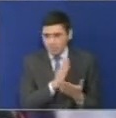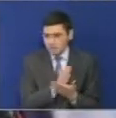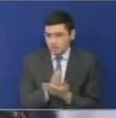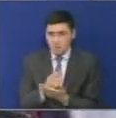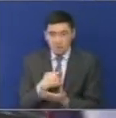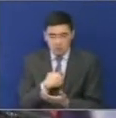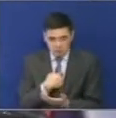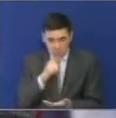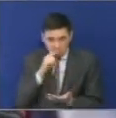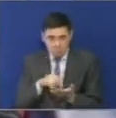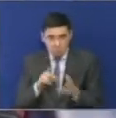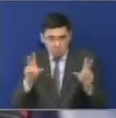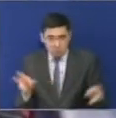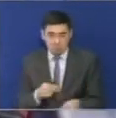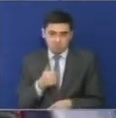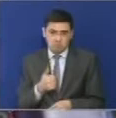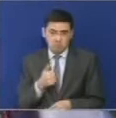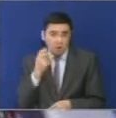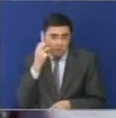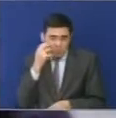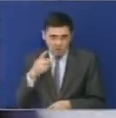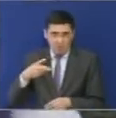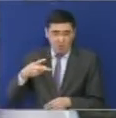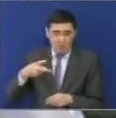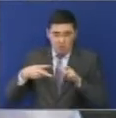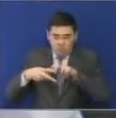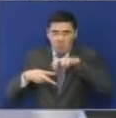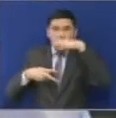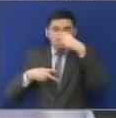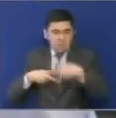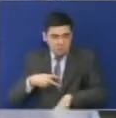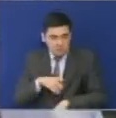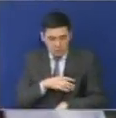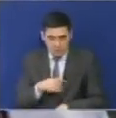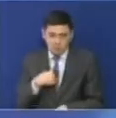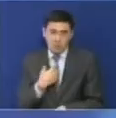қалғанымызға қуанамыз. Аяғым ауыр, 2-ші қабаттан секірдім. Мүмкіндігі шектеулі балам бар.